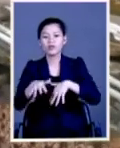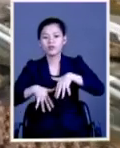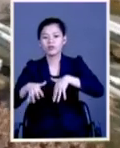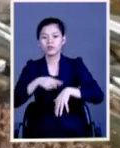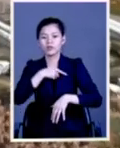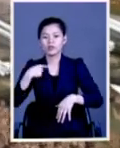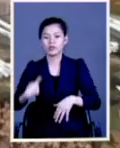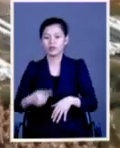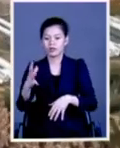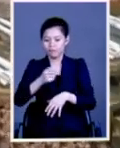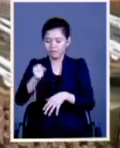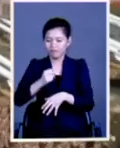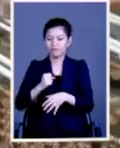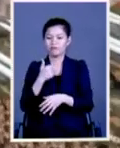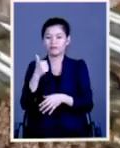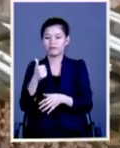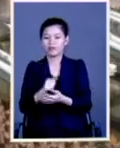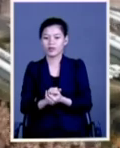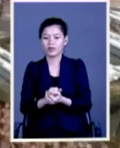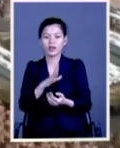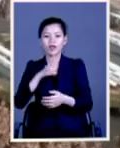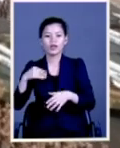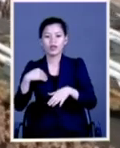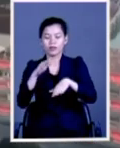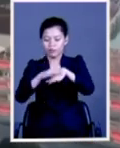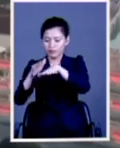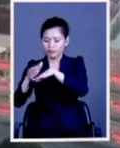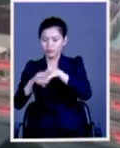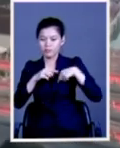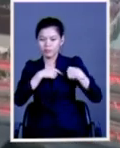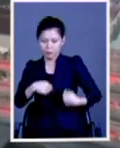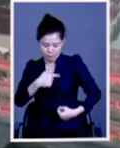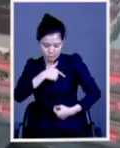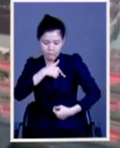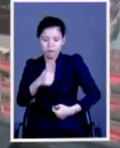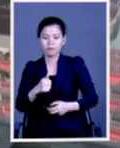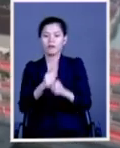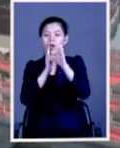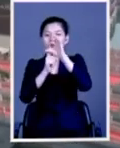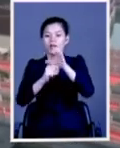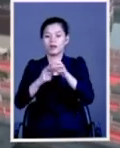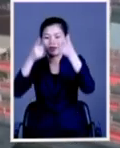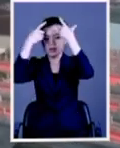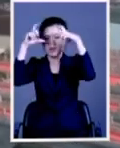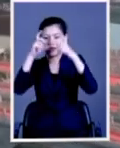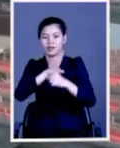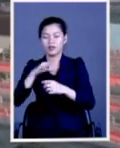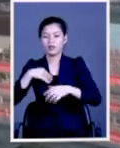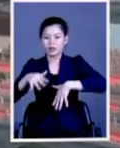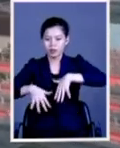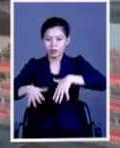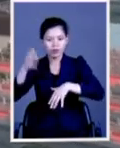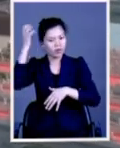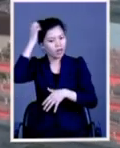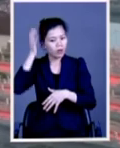และถือผลสำเร็จดังกล่าวเป็นการปลุกระดมกำลังใจอันแห่งกล้าแก่ภาครัฐและประชาชนลาวพวกข้าพเ